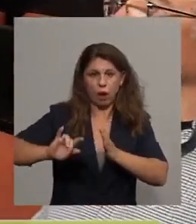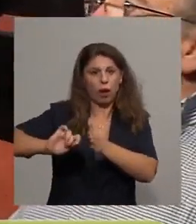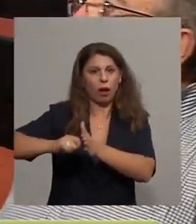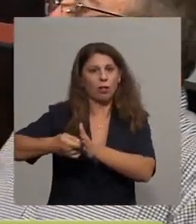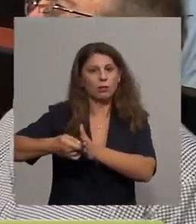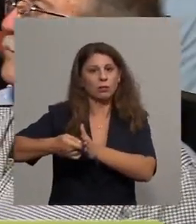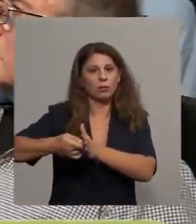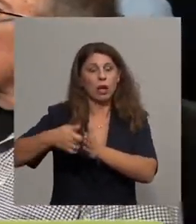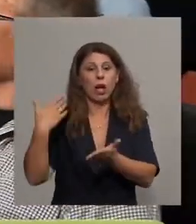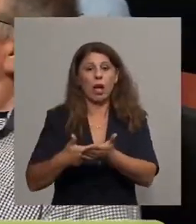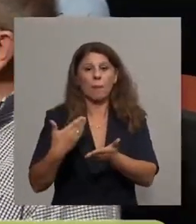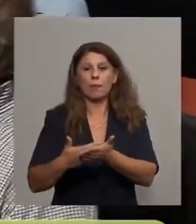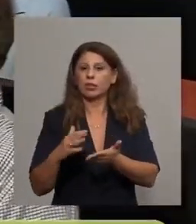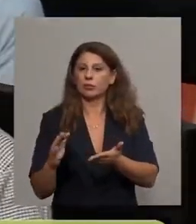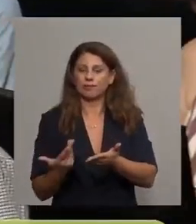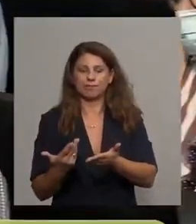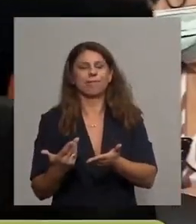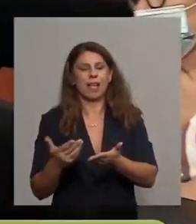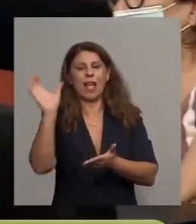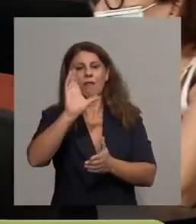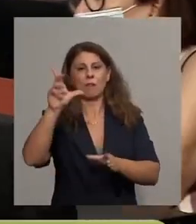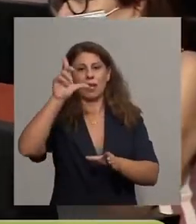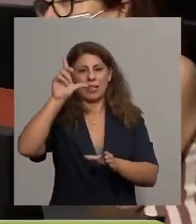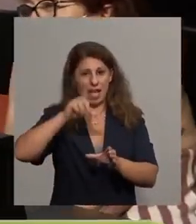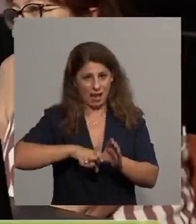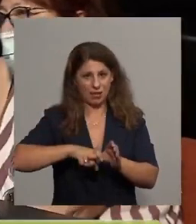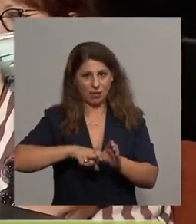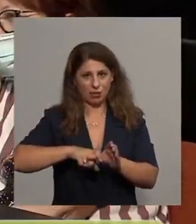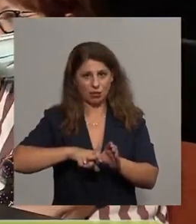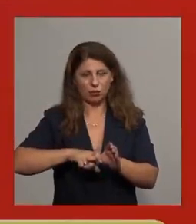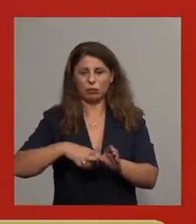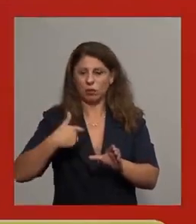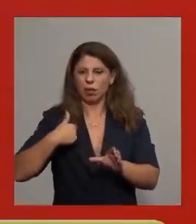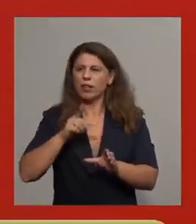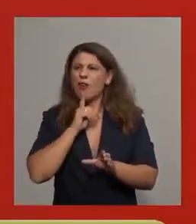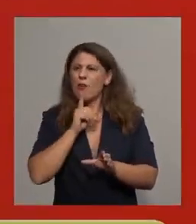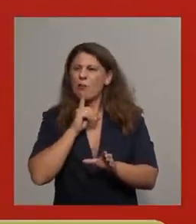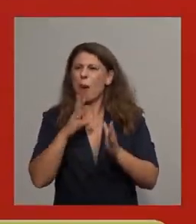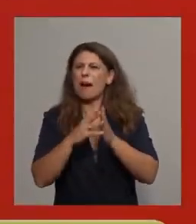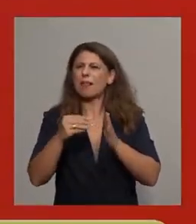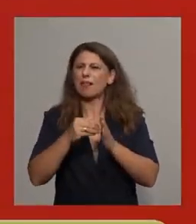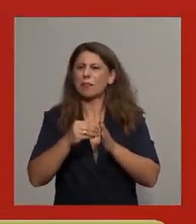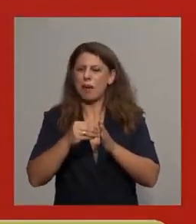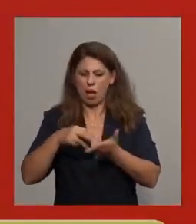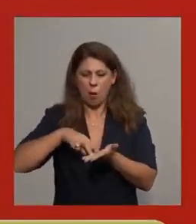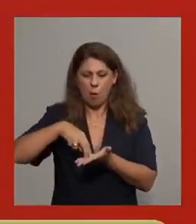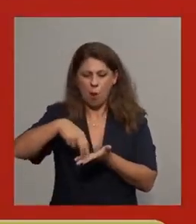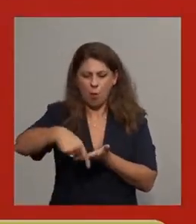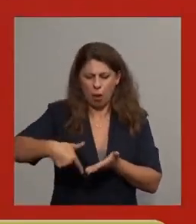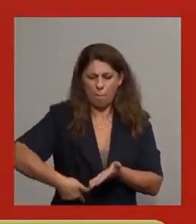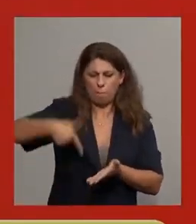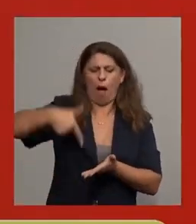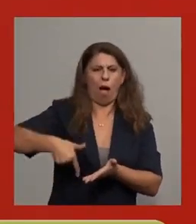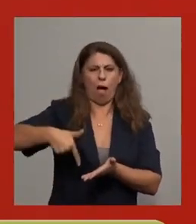Ένωση πυροβολεί τα πόδια των λαών και δεν το κάνει για να υπερασπιστεί την ελευθερία και